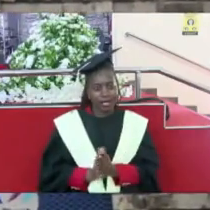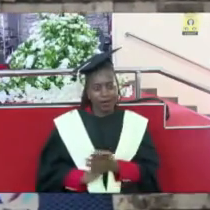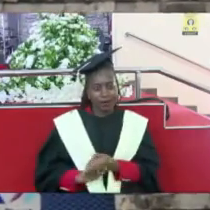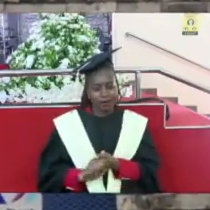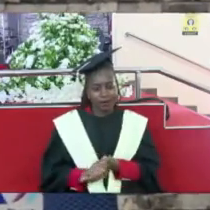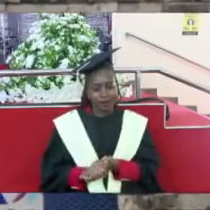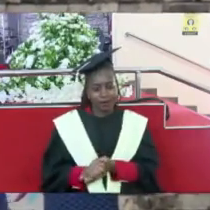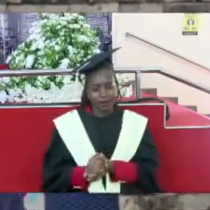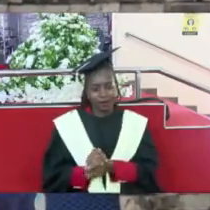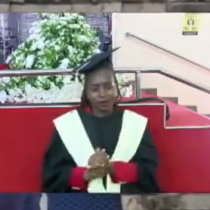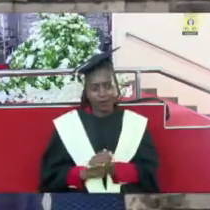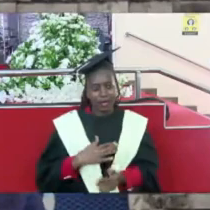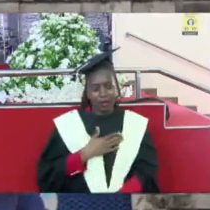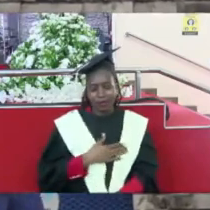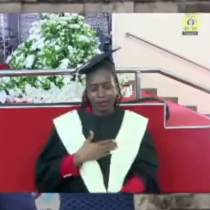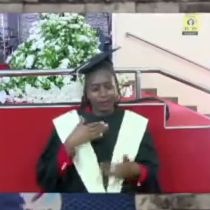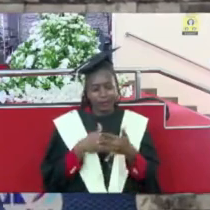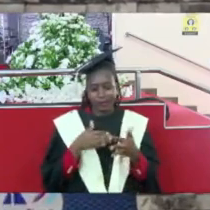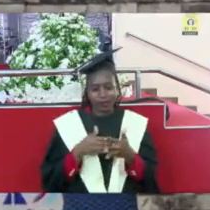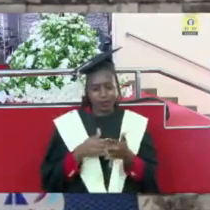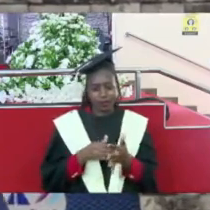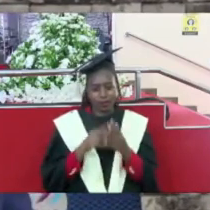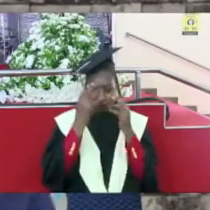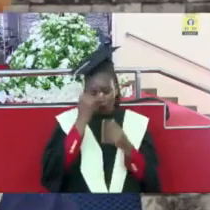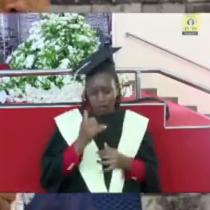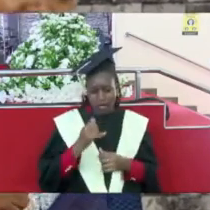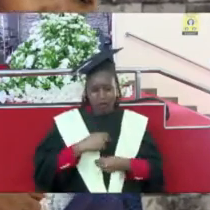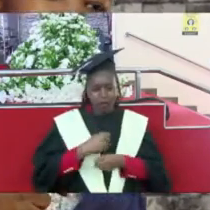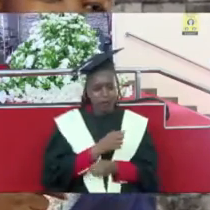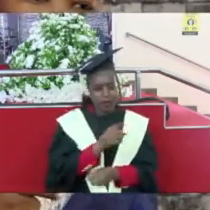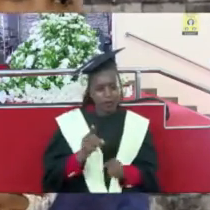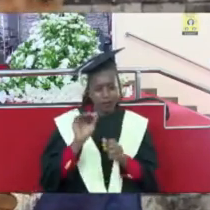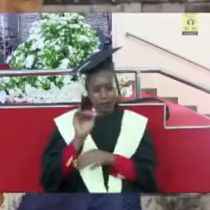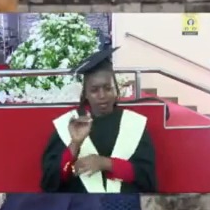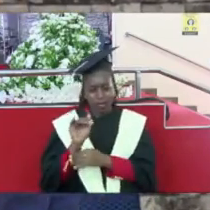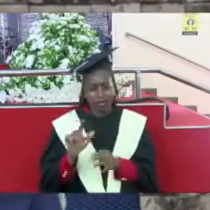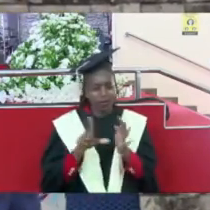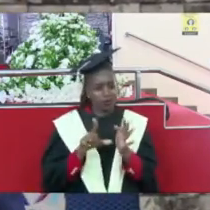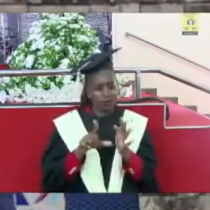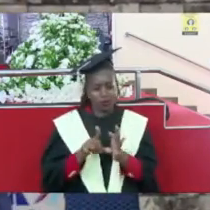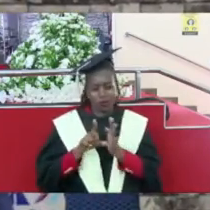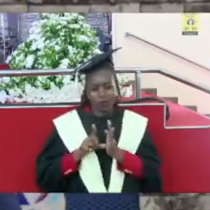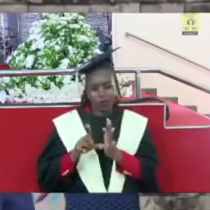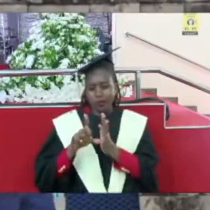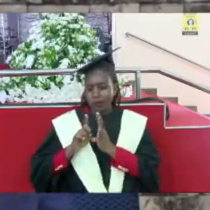kimeumana. Unaweza nikopesha 120? 120. Unaweza nipatia 120? Mimi nitashindwa